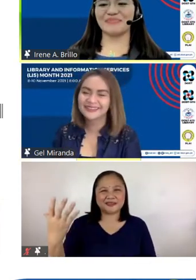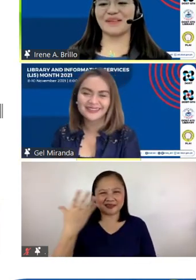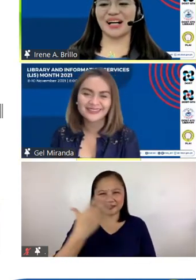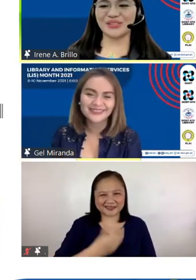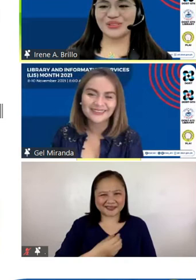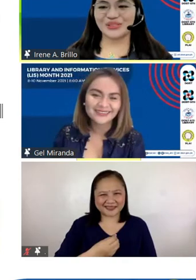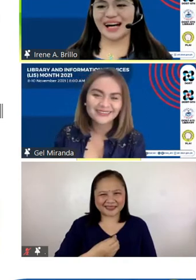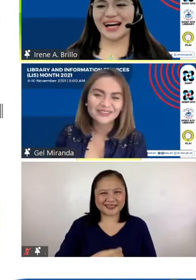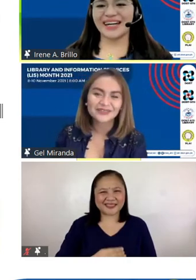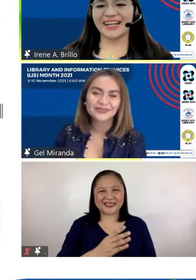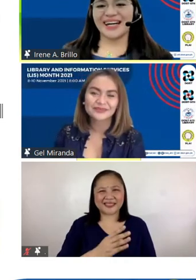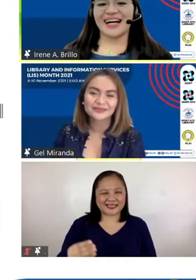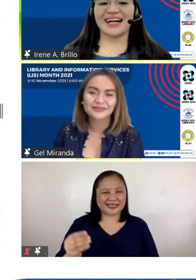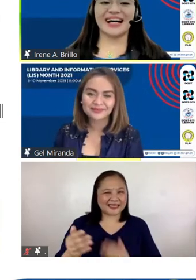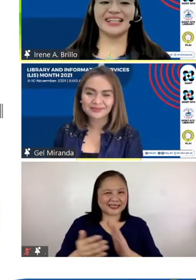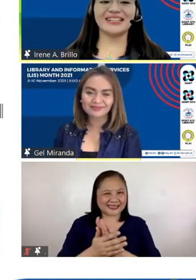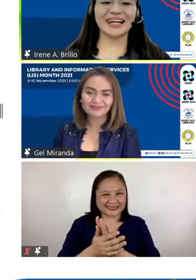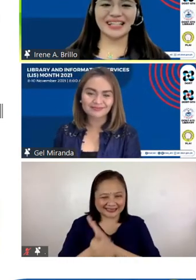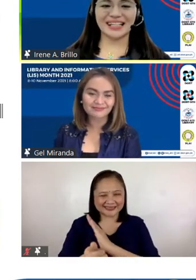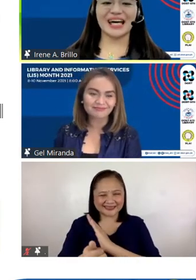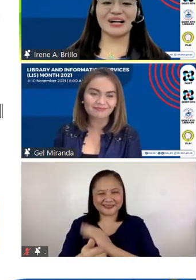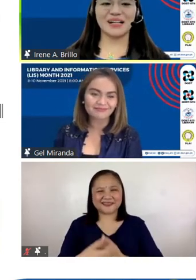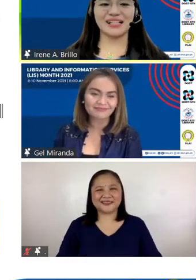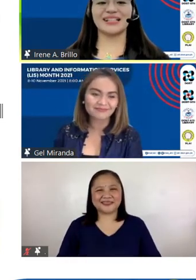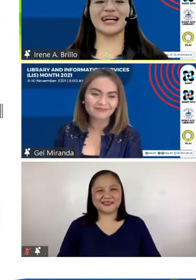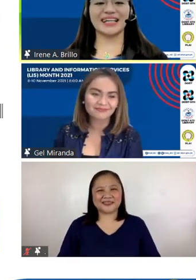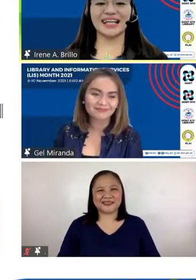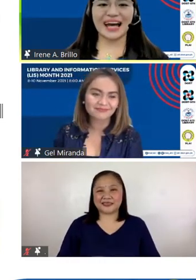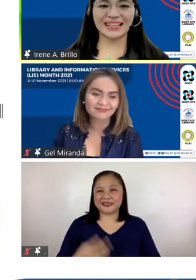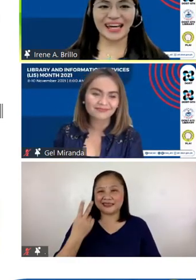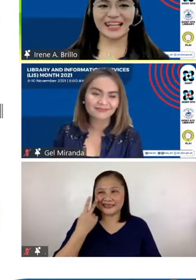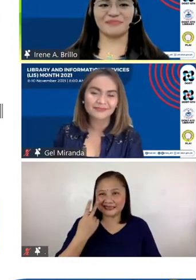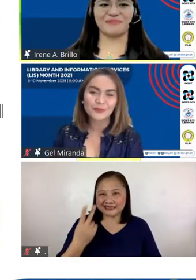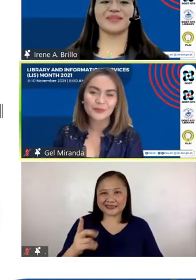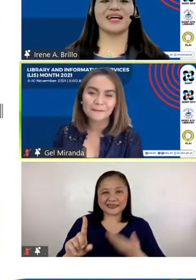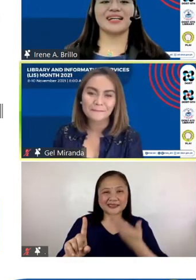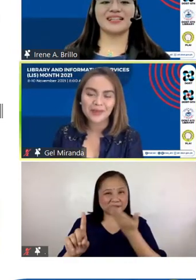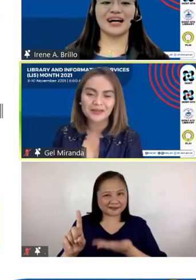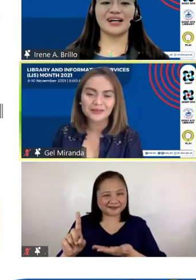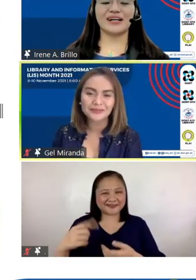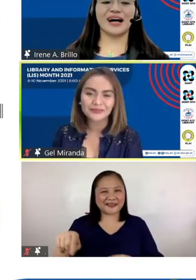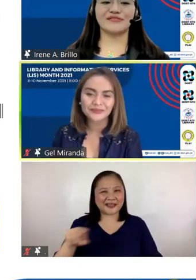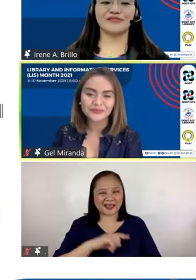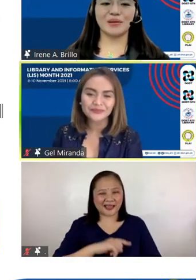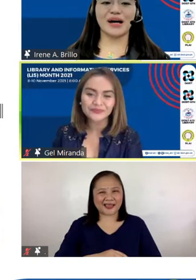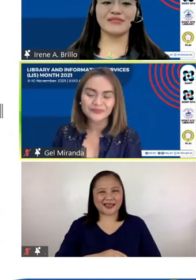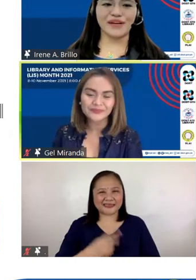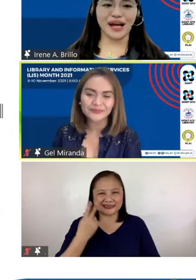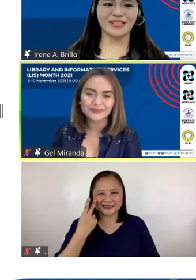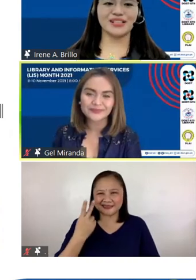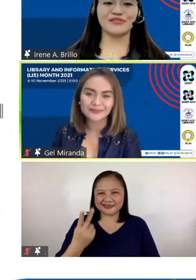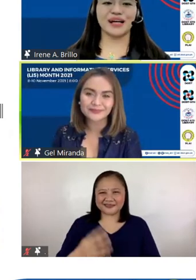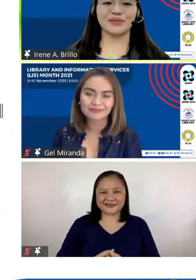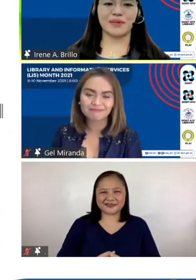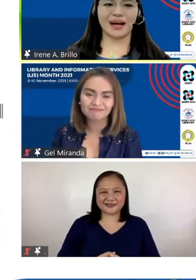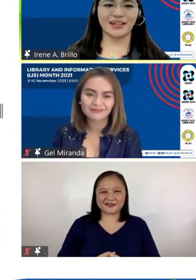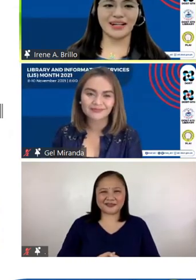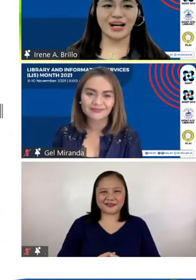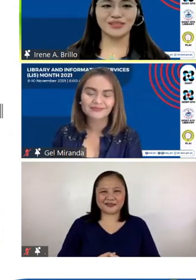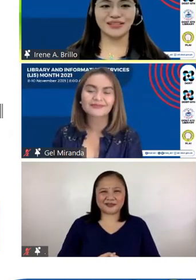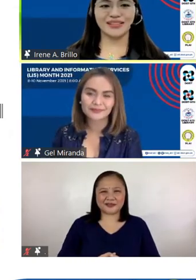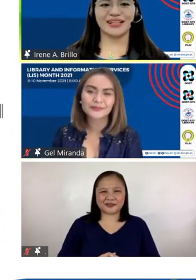at napakahusay, ayan, nakita natin na from a very